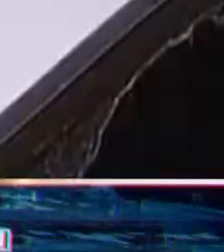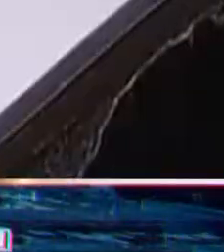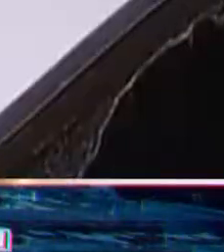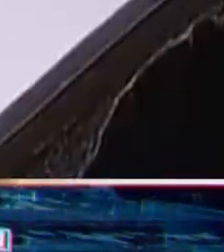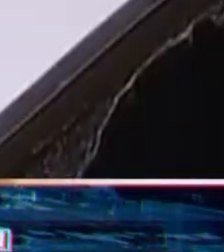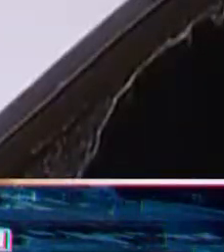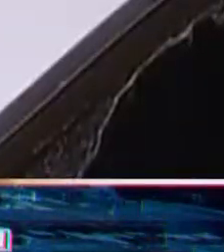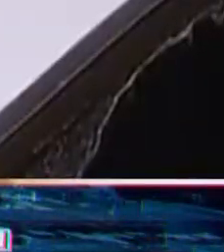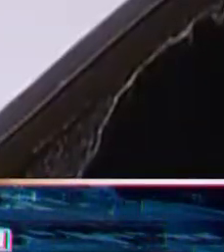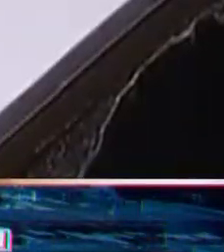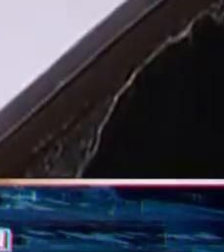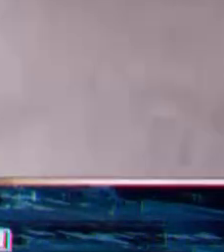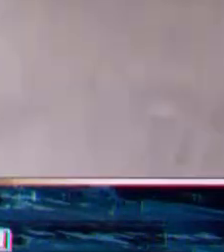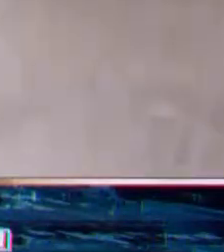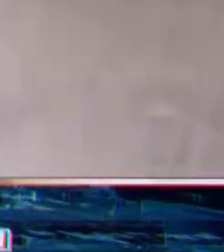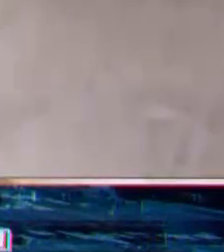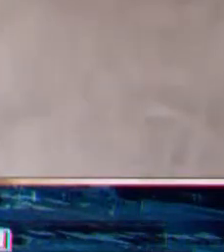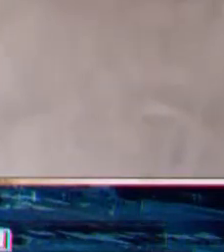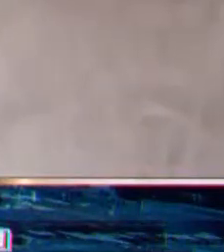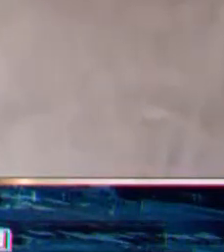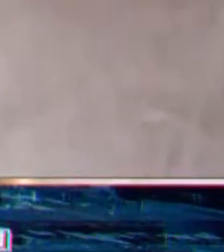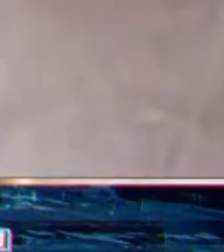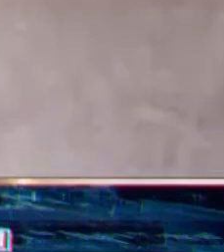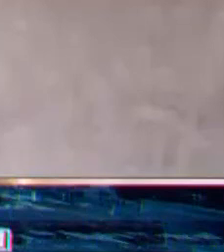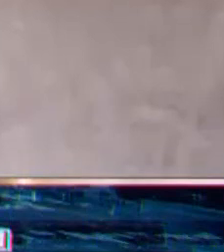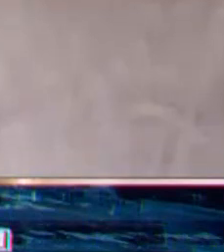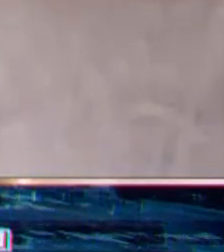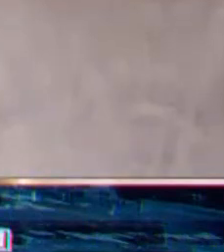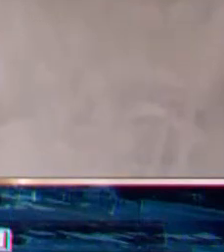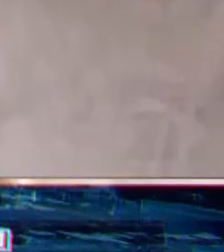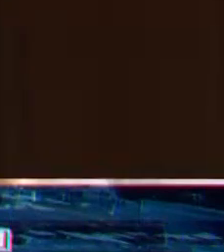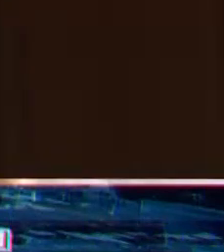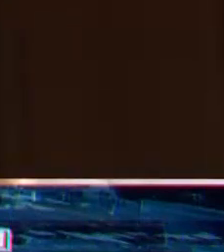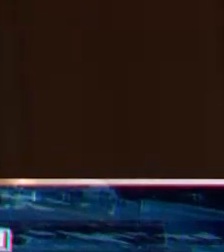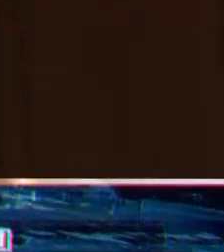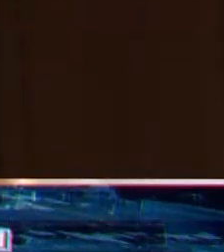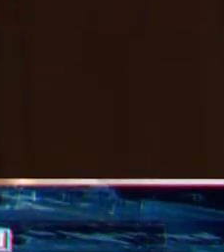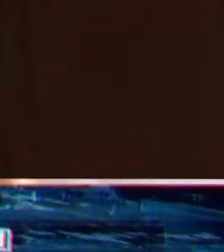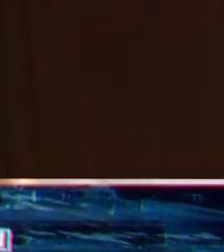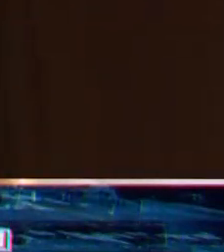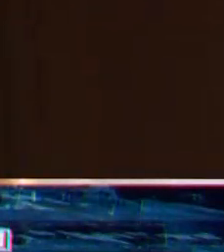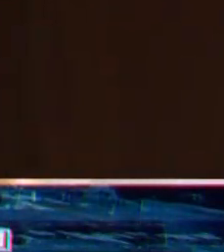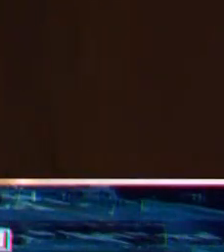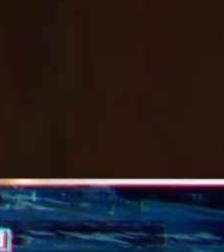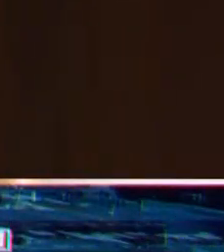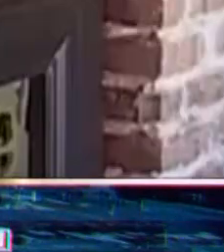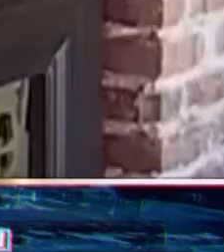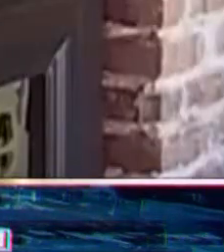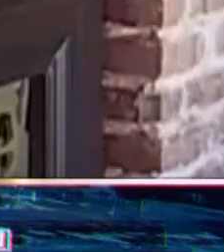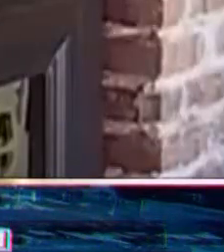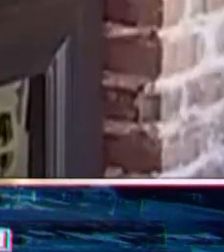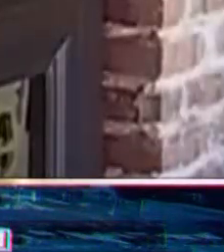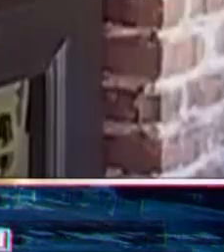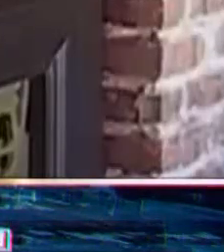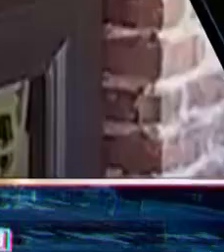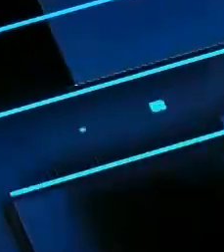Цвет настроения синий. Для граждан с нейтральным статусом открылись двери торгово-развлекательных центров, спорткомплексов, ночных клубов и других